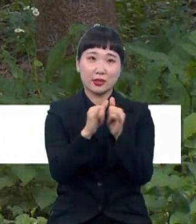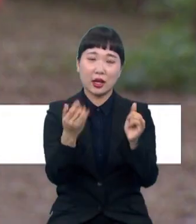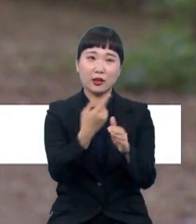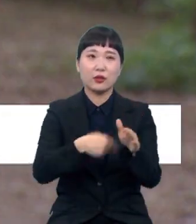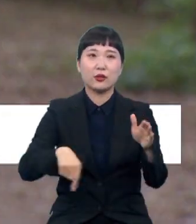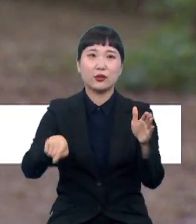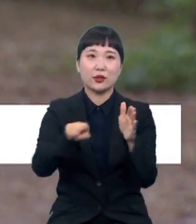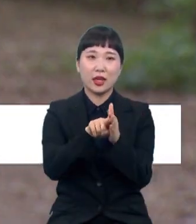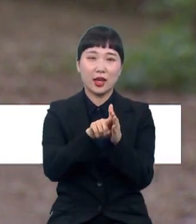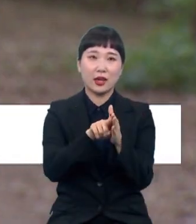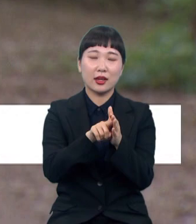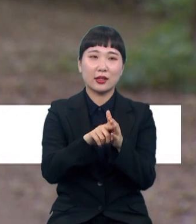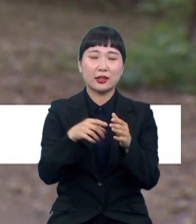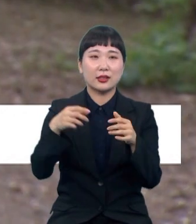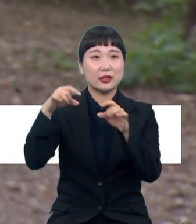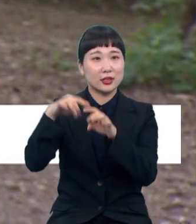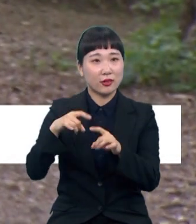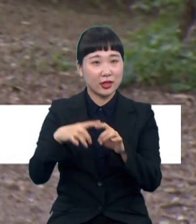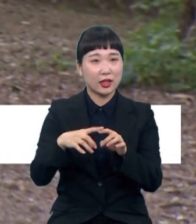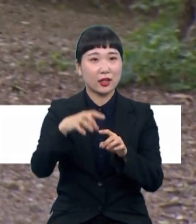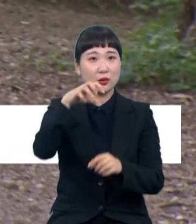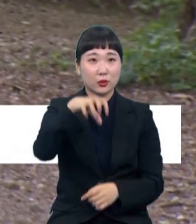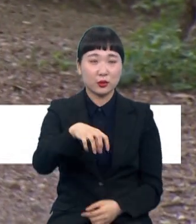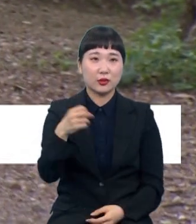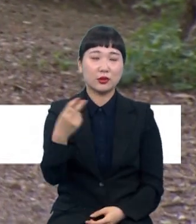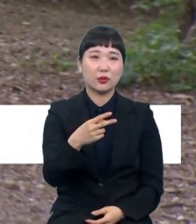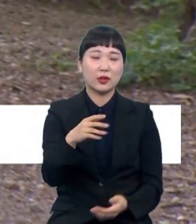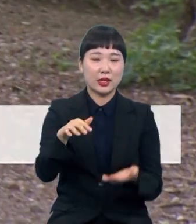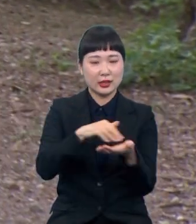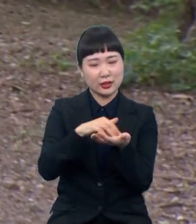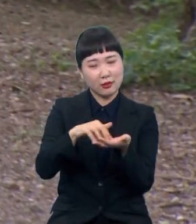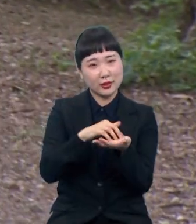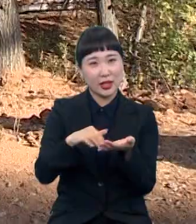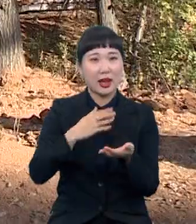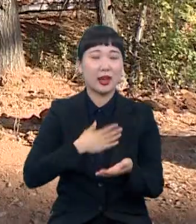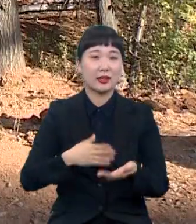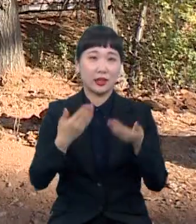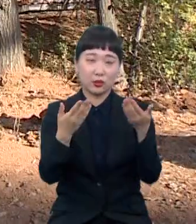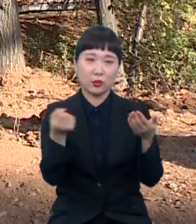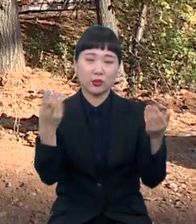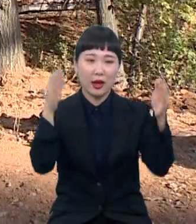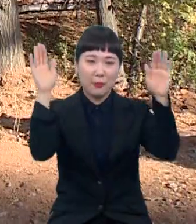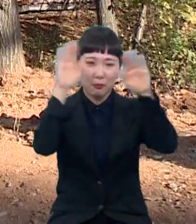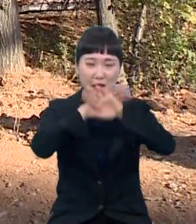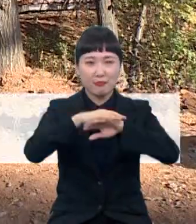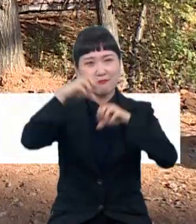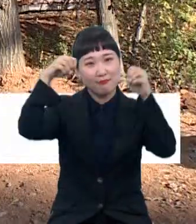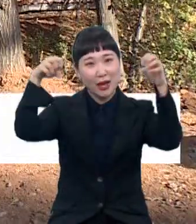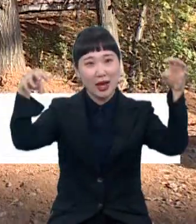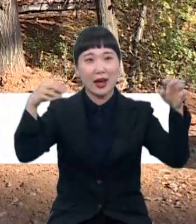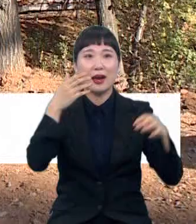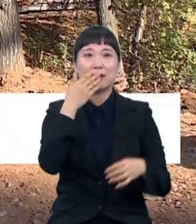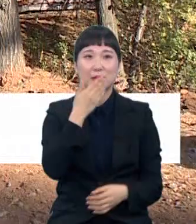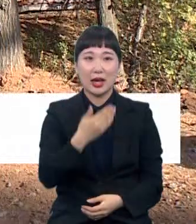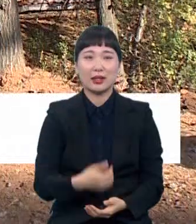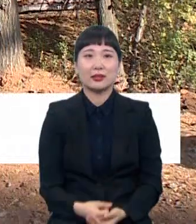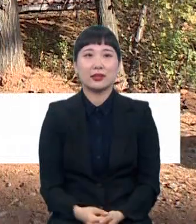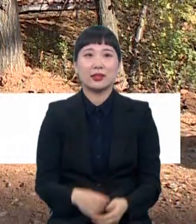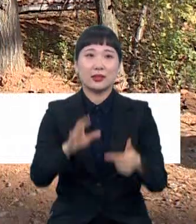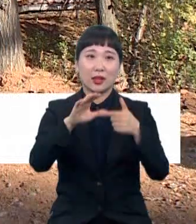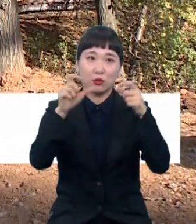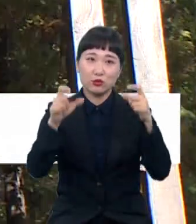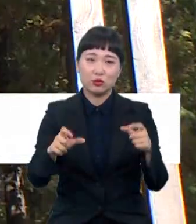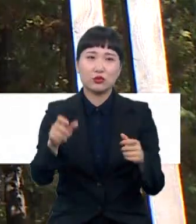충전소와 점자 안내판, 야간 조명 장치도 갖출 예정입니다. 남동구는 전국 최초로 만수산을